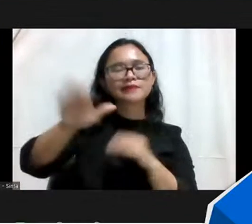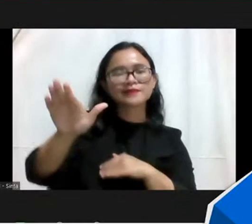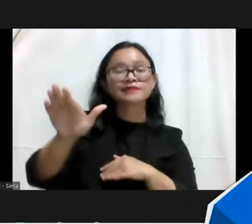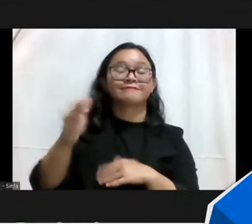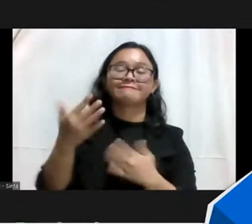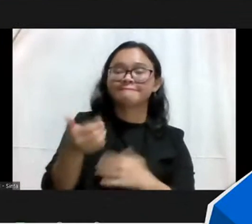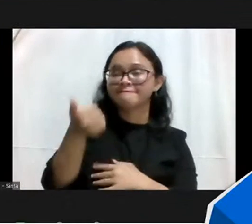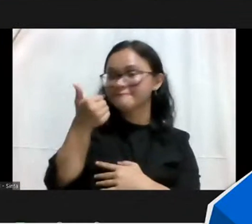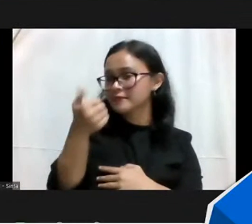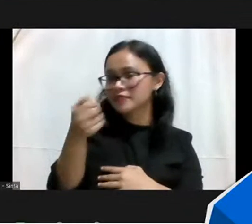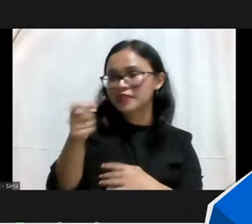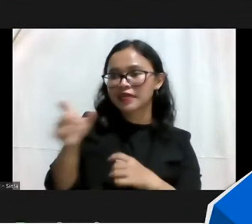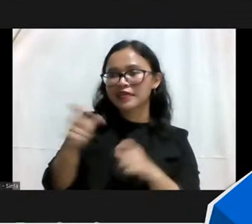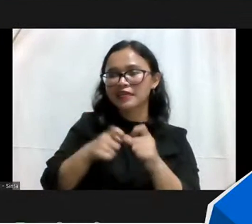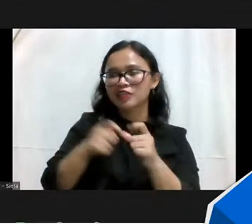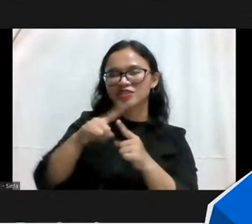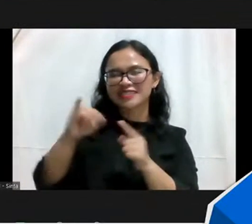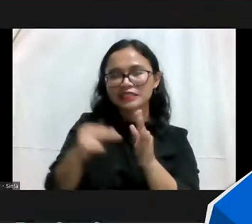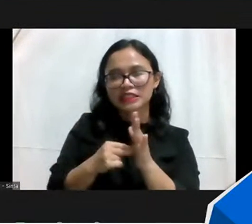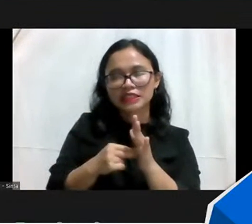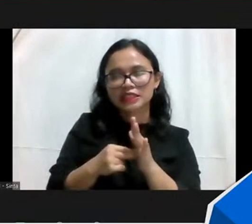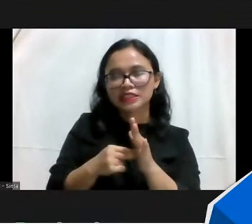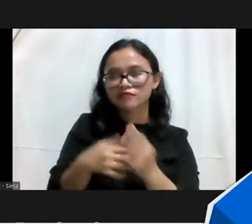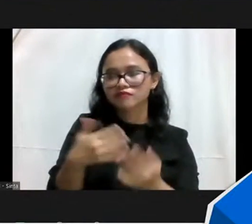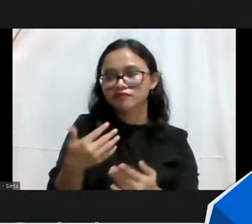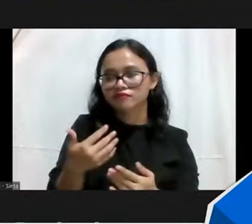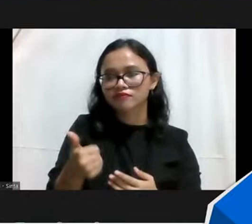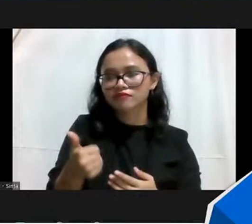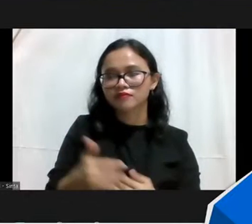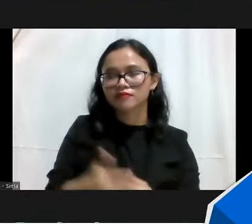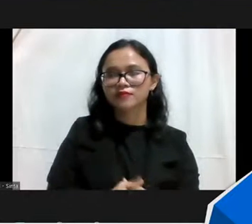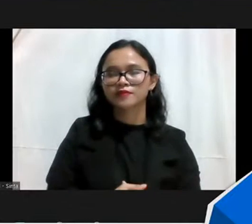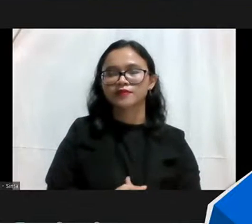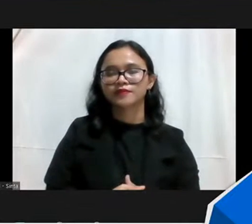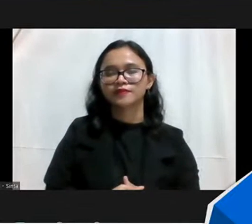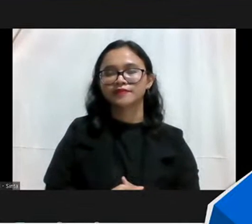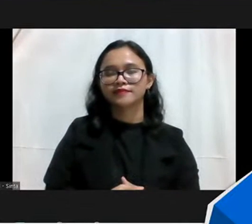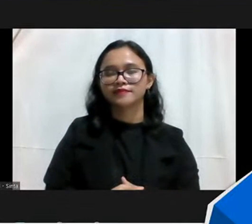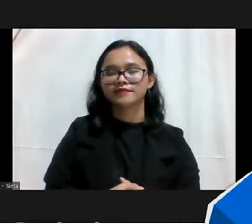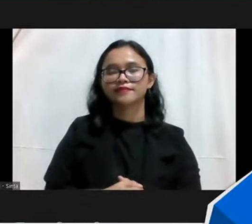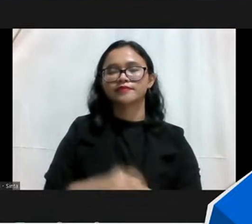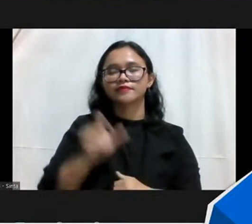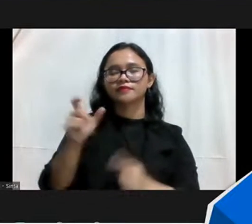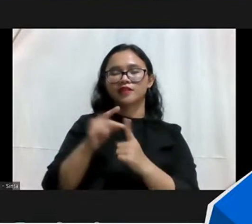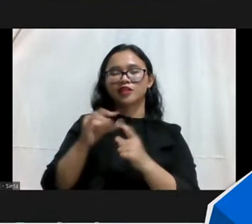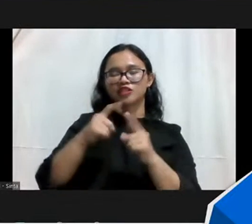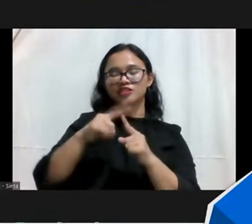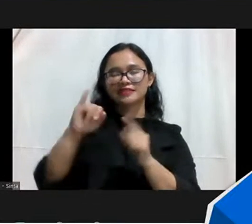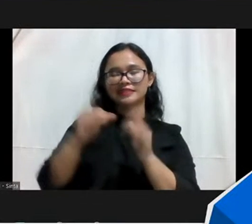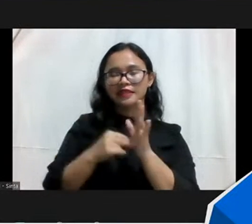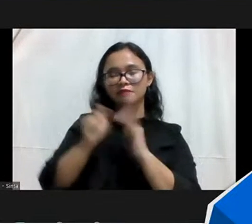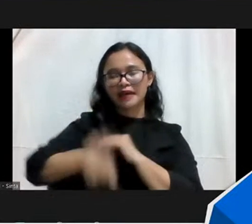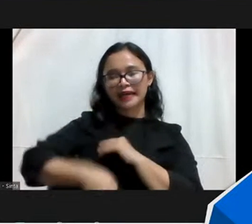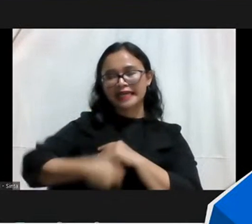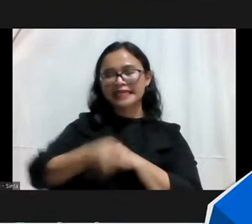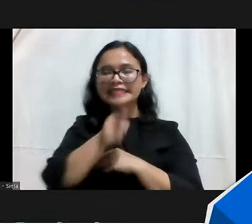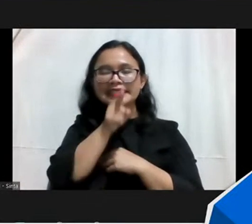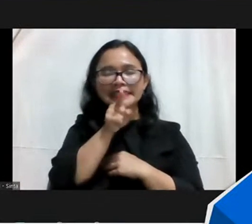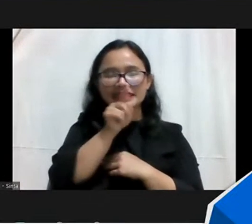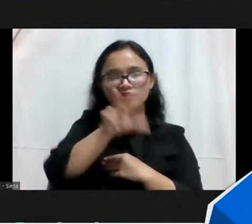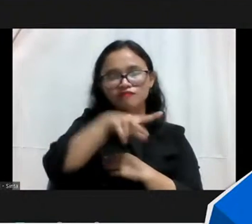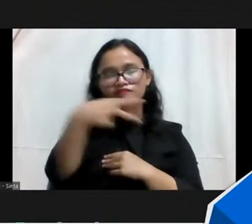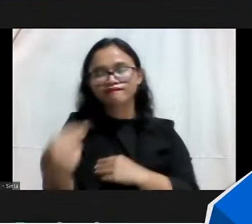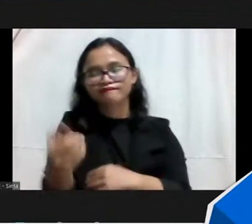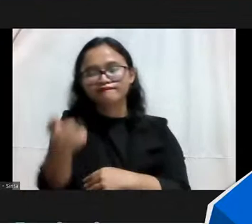Ibu Kristin eh Bu Kristin akan menjawab dalam bahasa Inggris saya rasa Jadi Bapak Ibu silakan